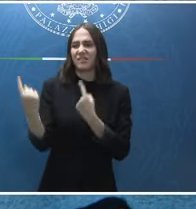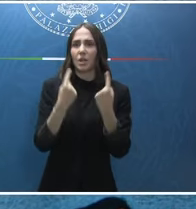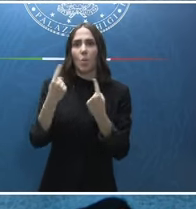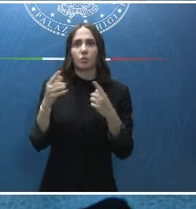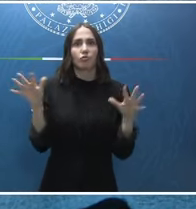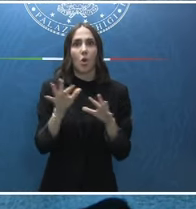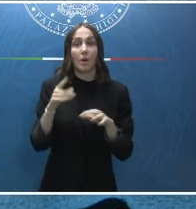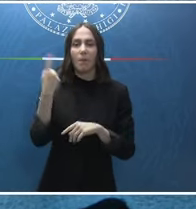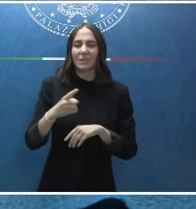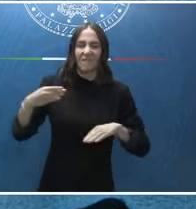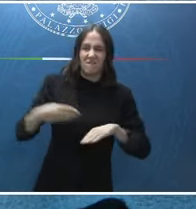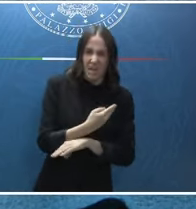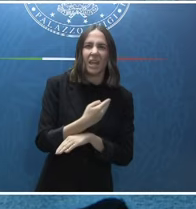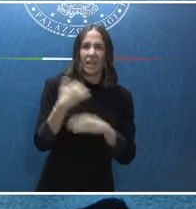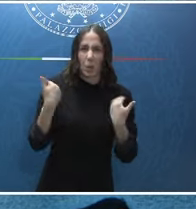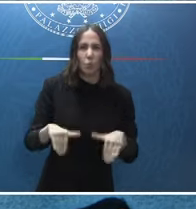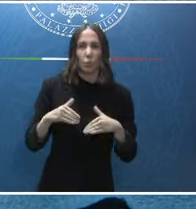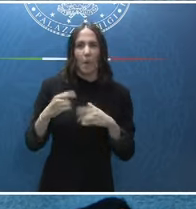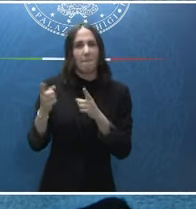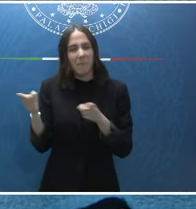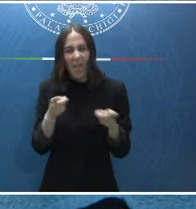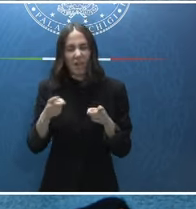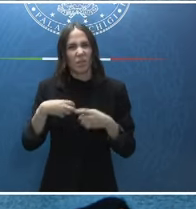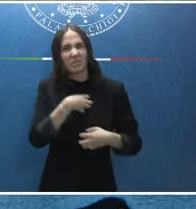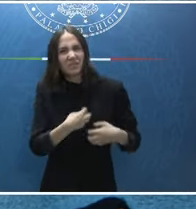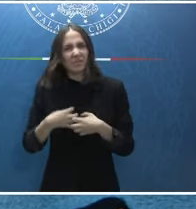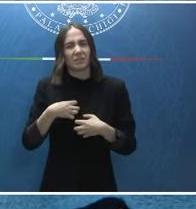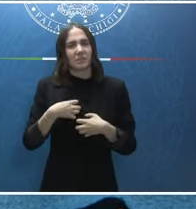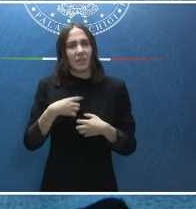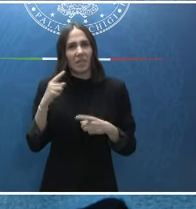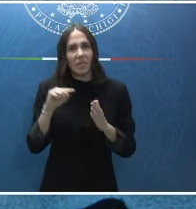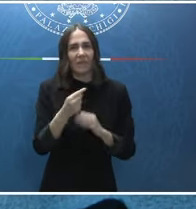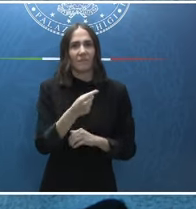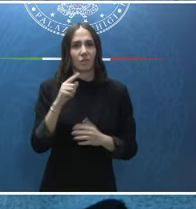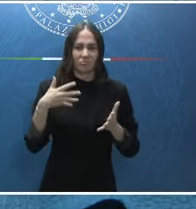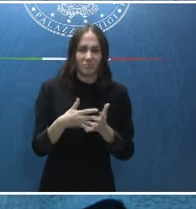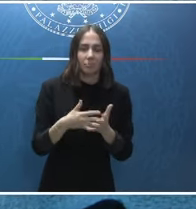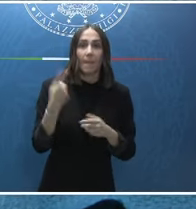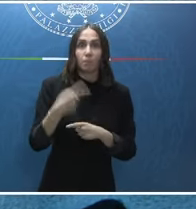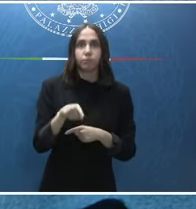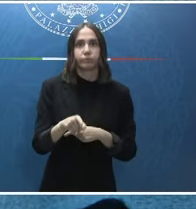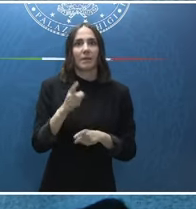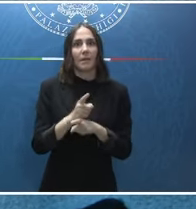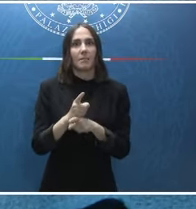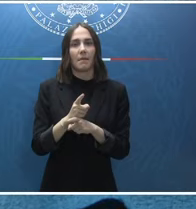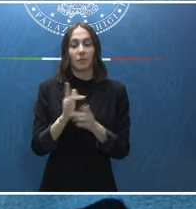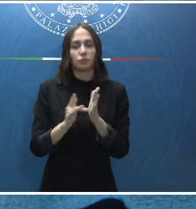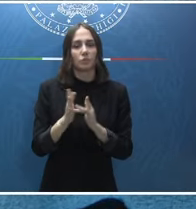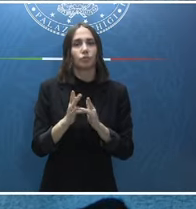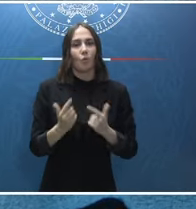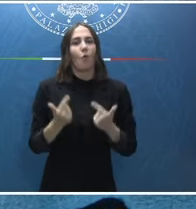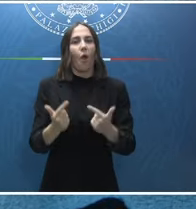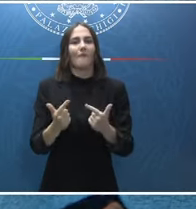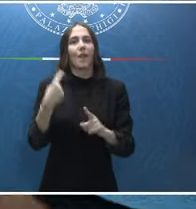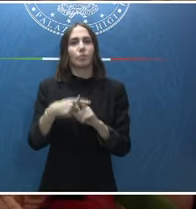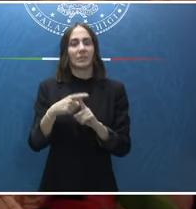vanno cicatrizzate. Pertanto innamoratevi della libertà, non del libertinaggio, che Cristo offre ad ognuno di noi.